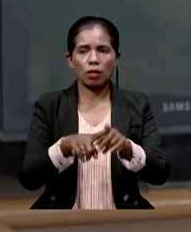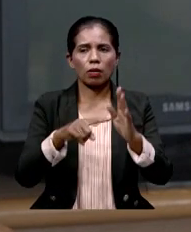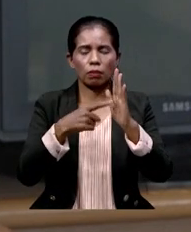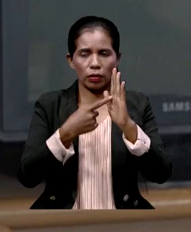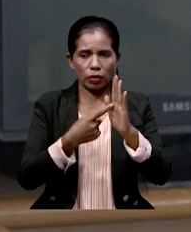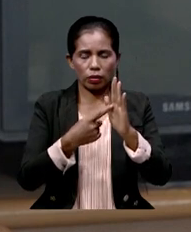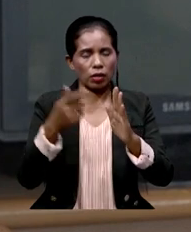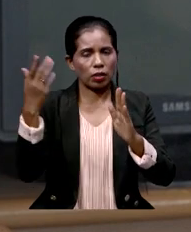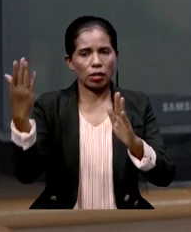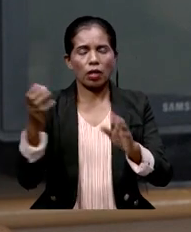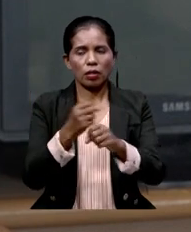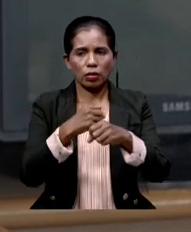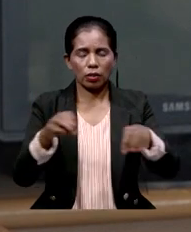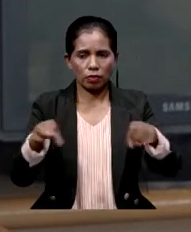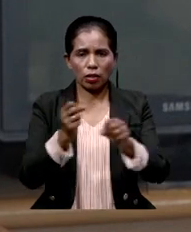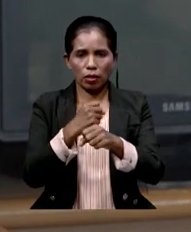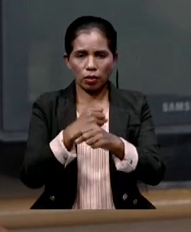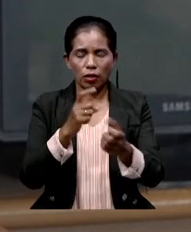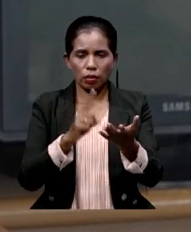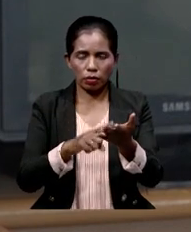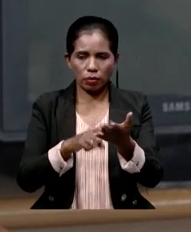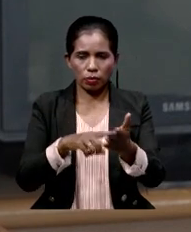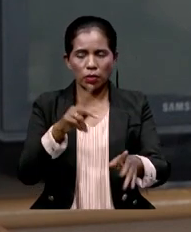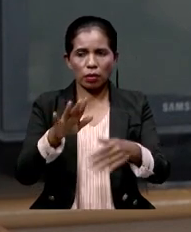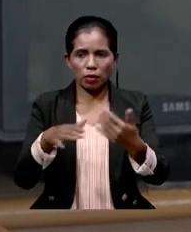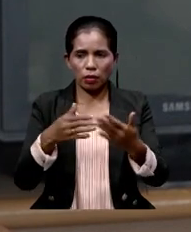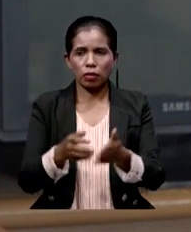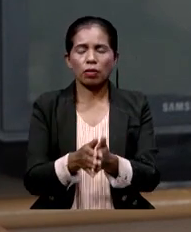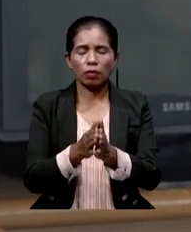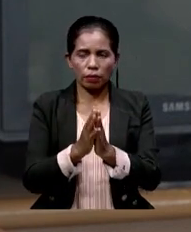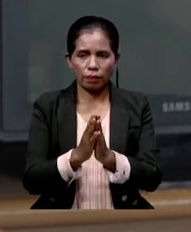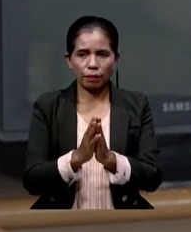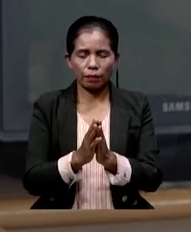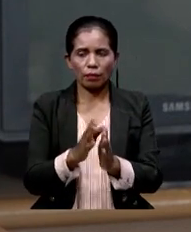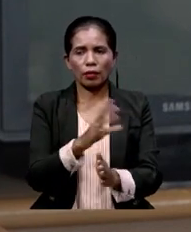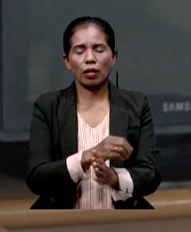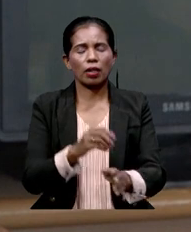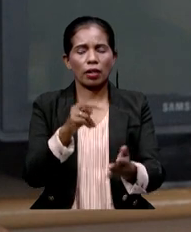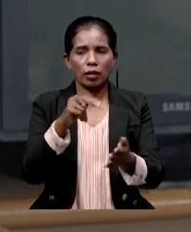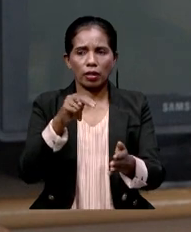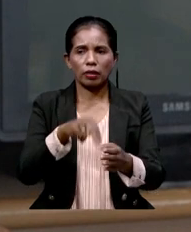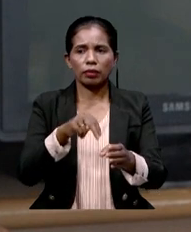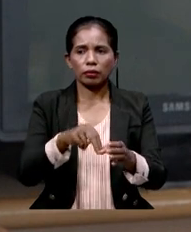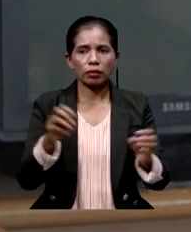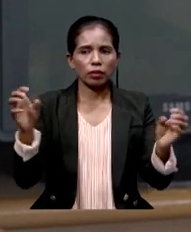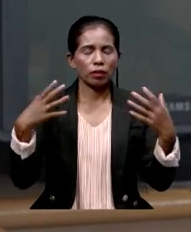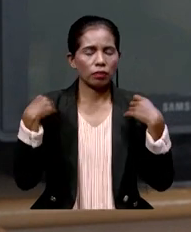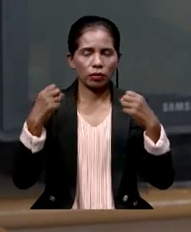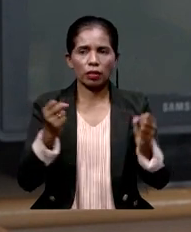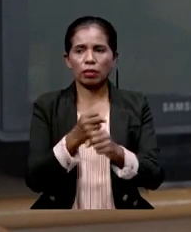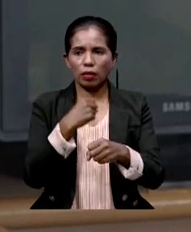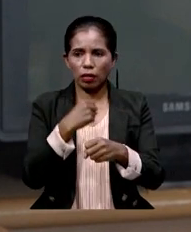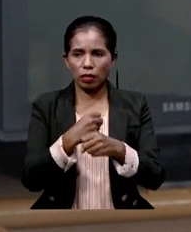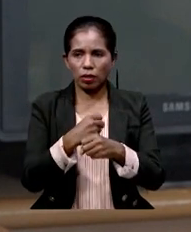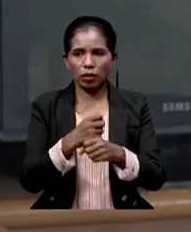kon terenu halu na diskusau ho natar nai sira ne be existi tiana ma be natar nai sira lai forsa na tu halu